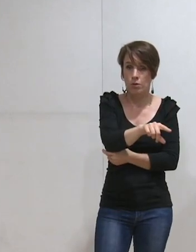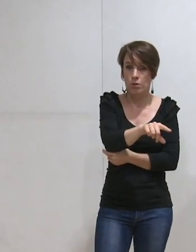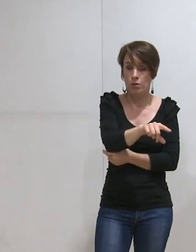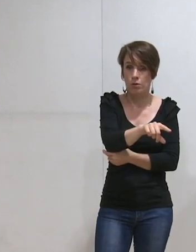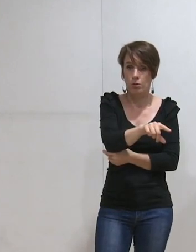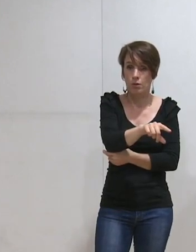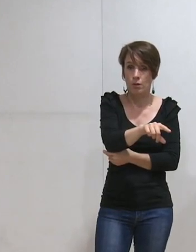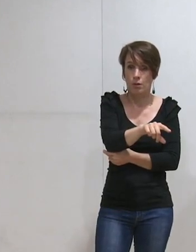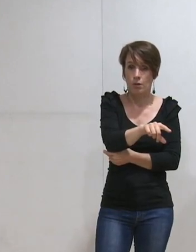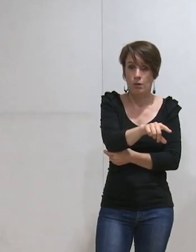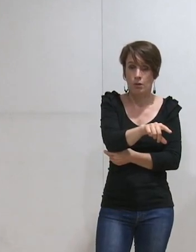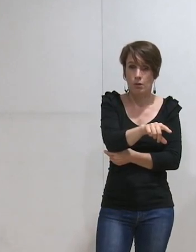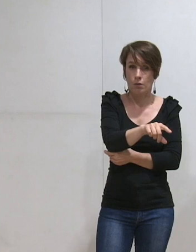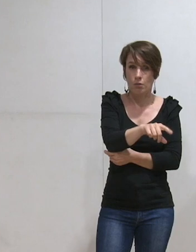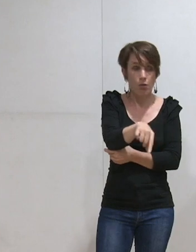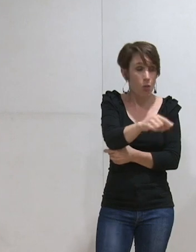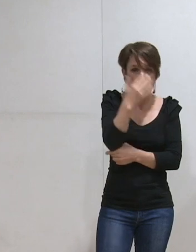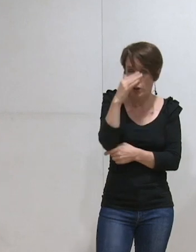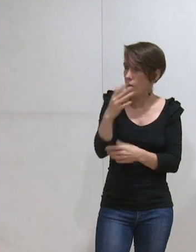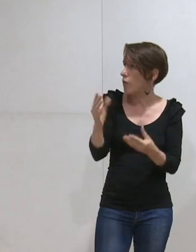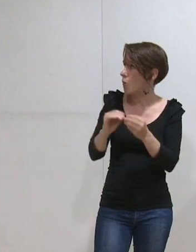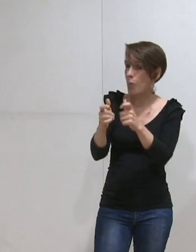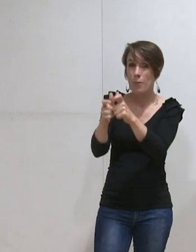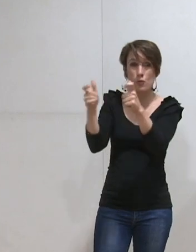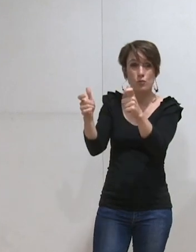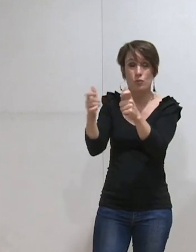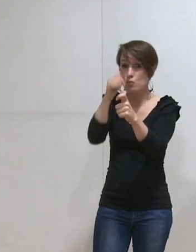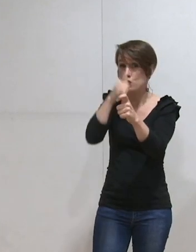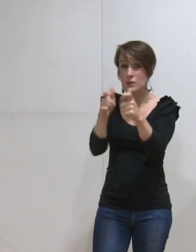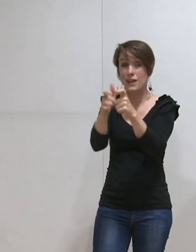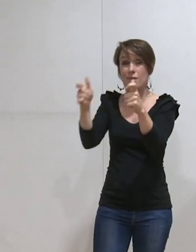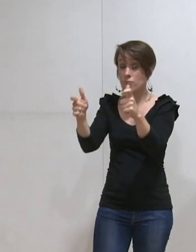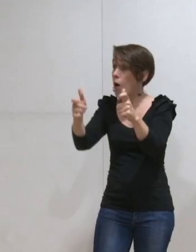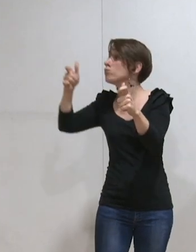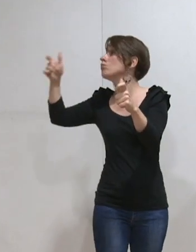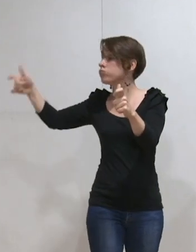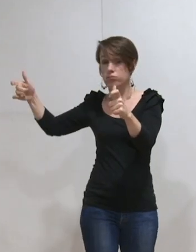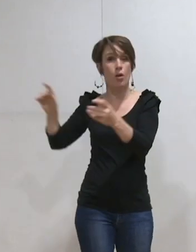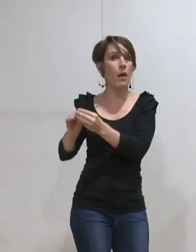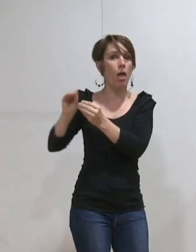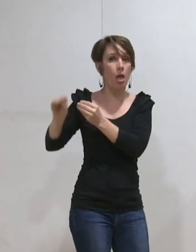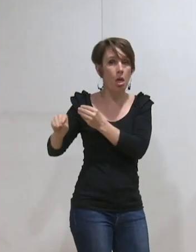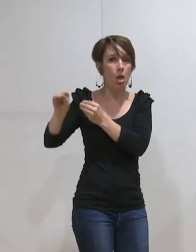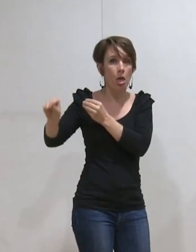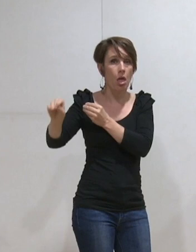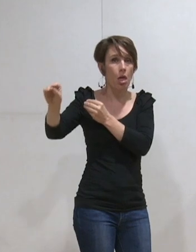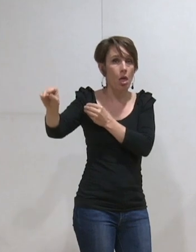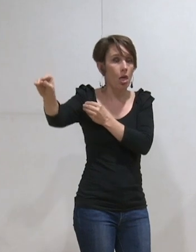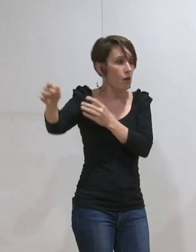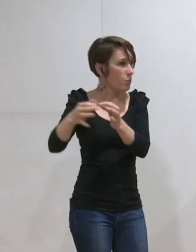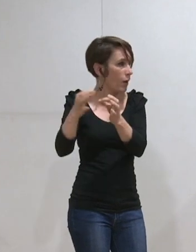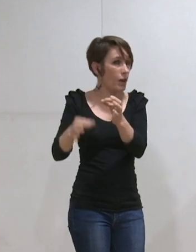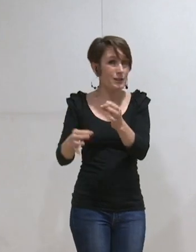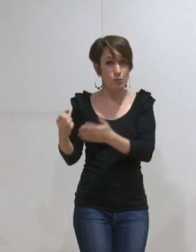que ce dossier de l'extension traîne sont privés au fond d'une partie de leur patrimoine